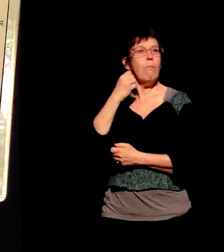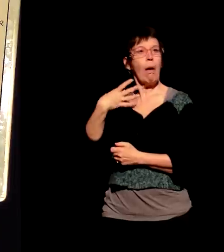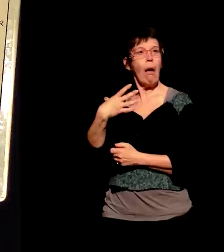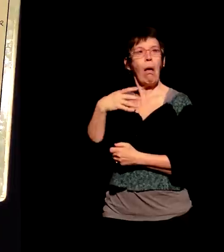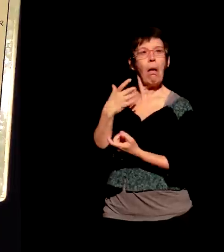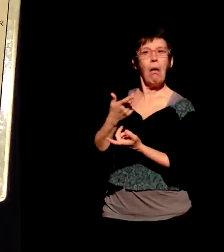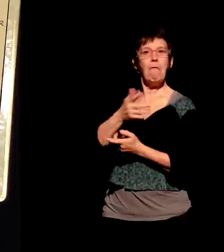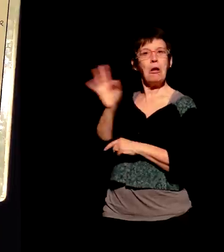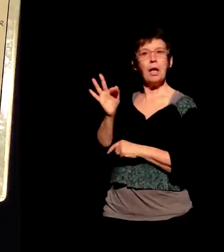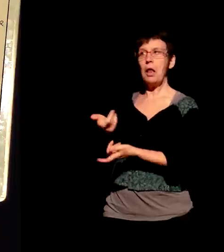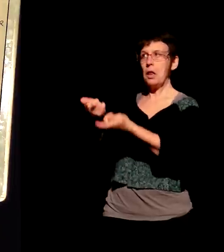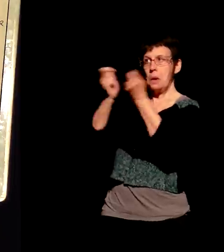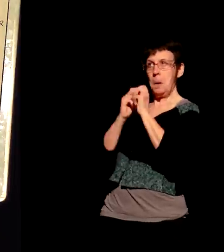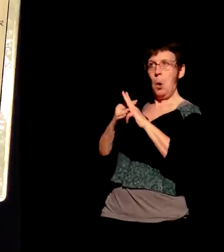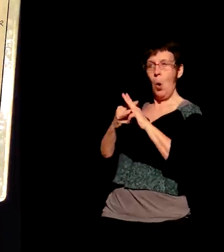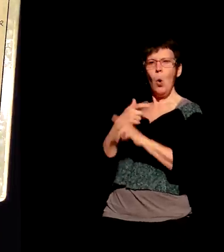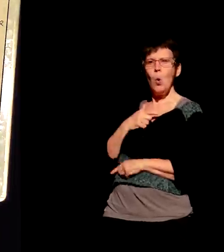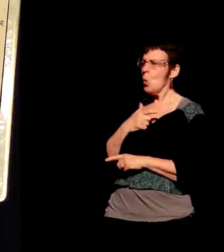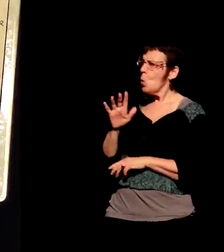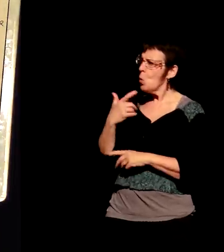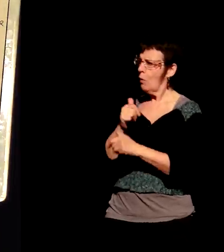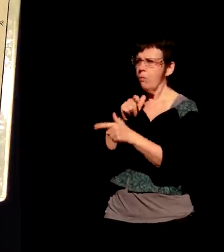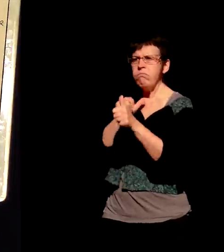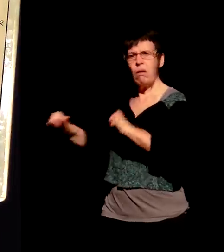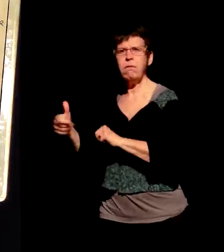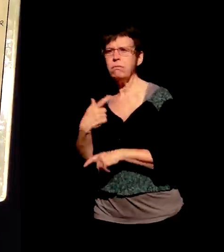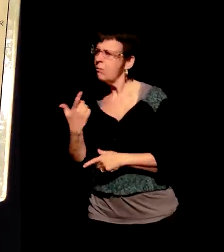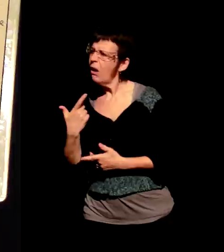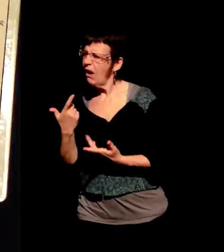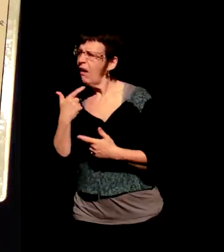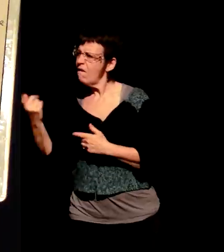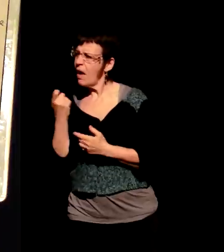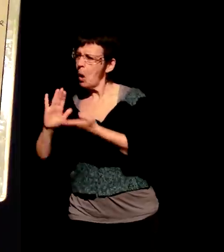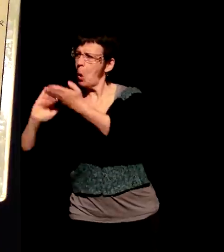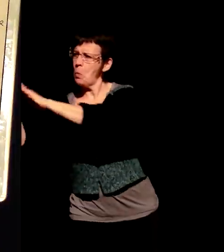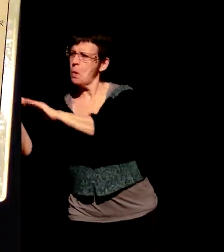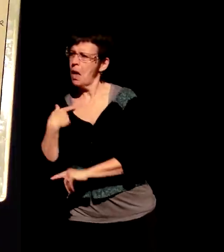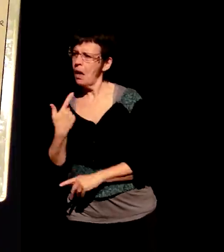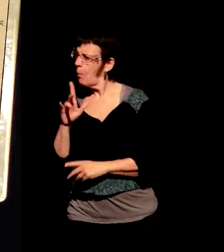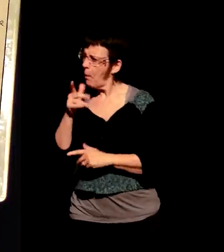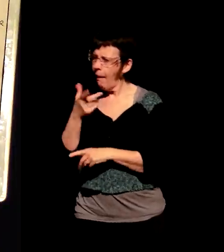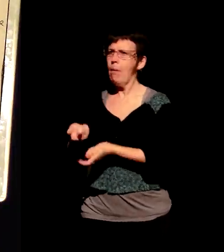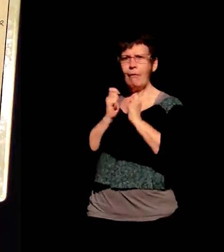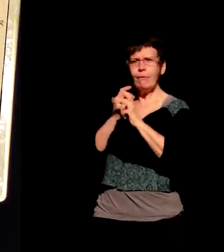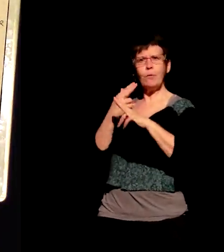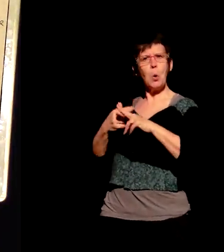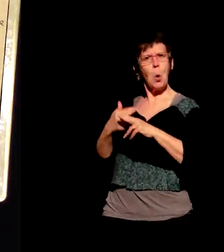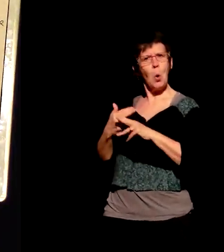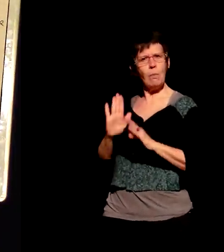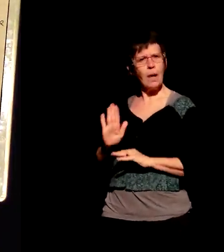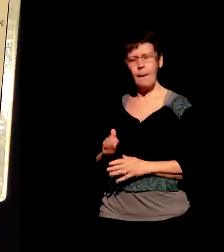Donc la troisième étape de la mécanique raciste, donc on commence par essentialiser, regarder la personne à travers une seule identité, puis